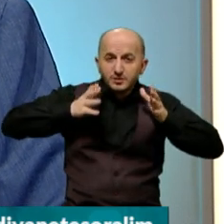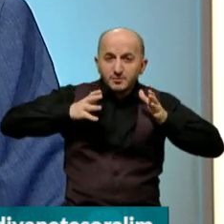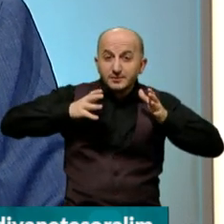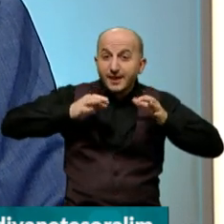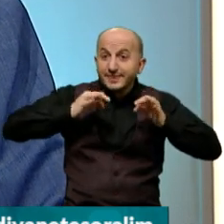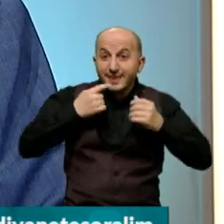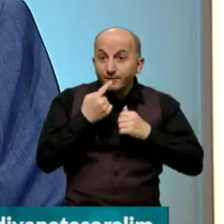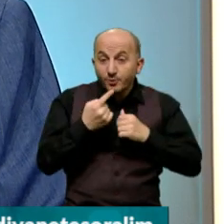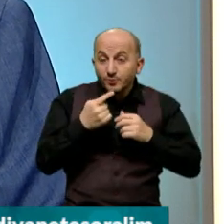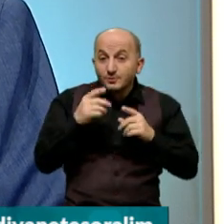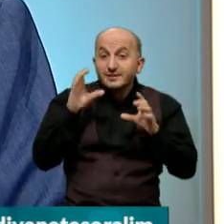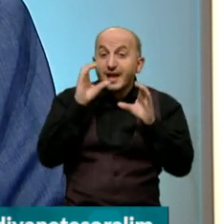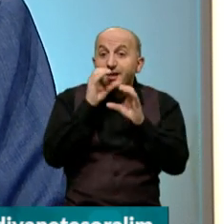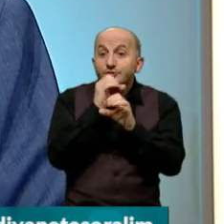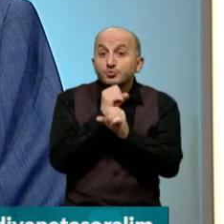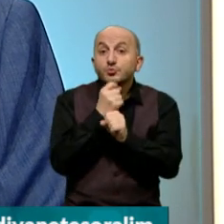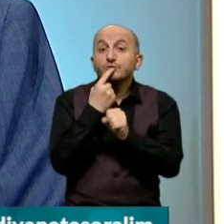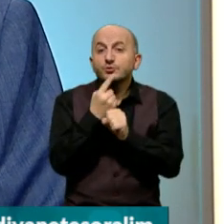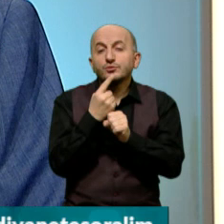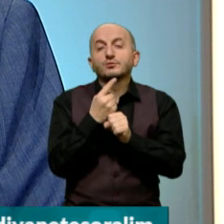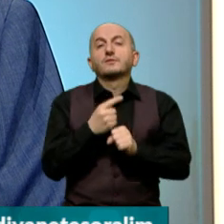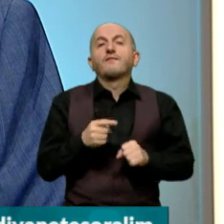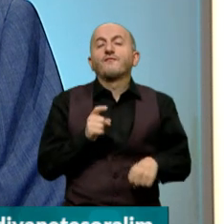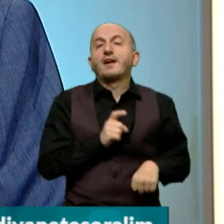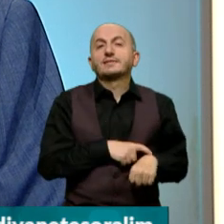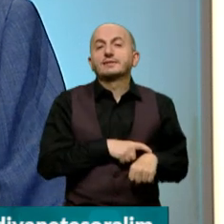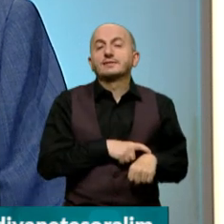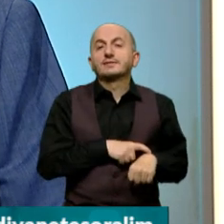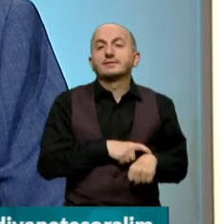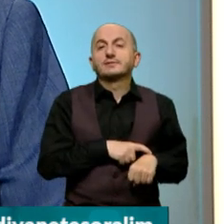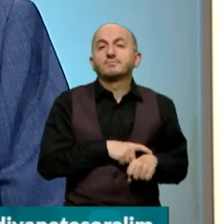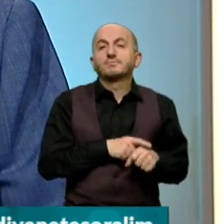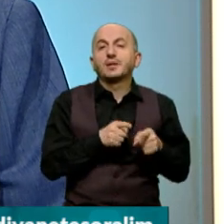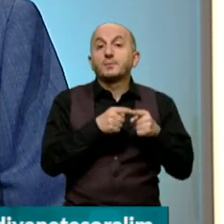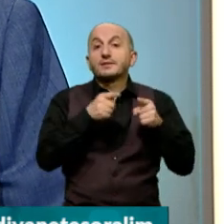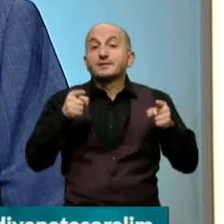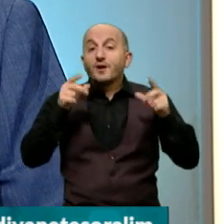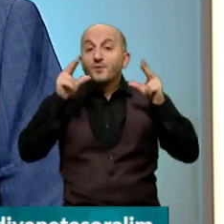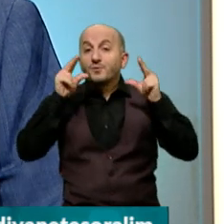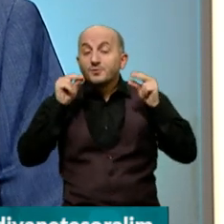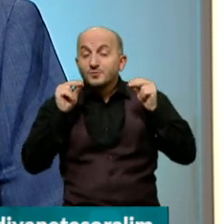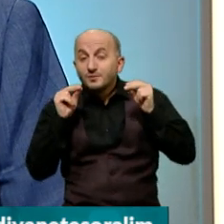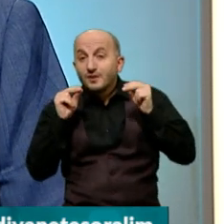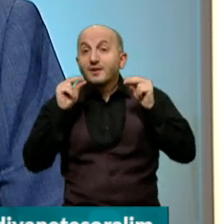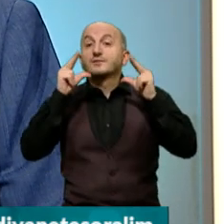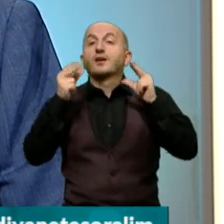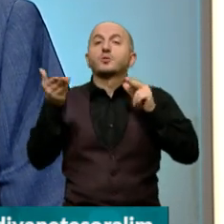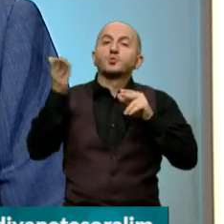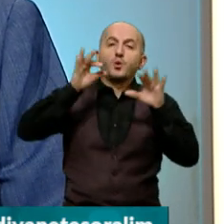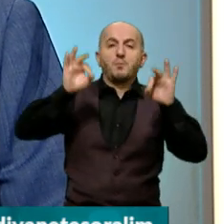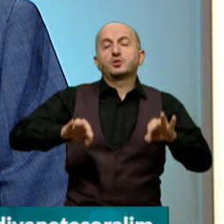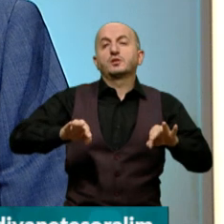ne diyoruz? Teheccüd diyoruz. Bu teheccüdün vakti bir miktar uyuduk kalktıktan sonra başlar ama daha